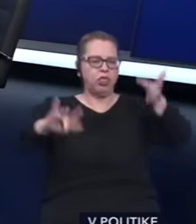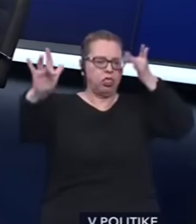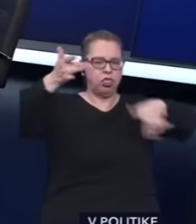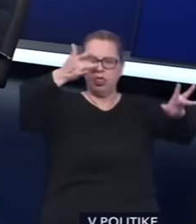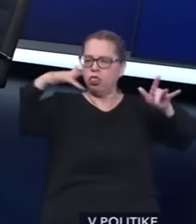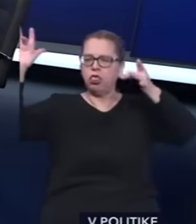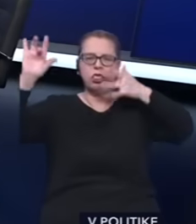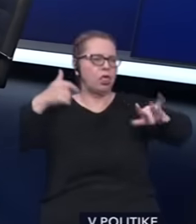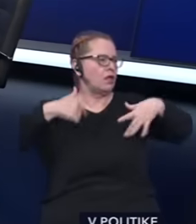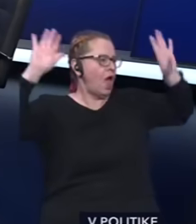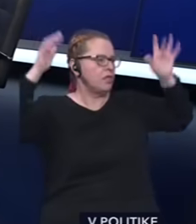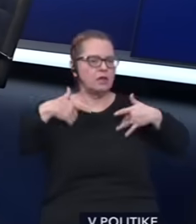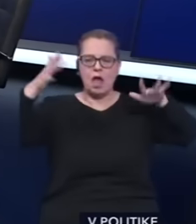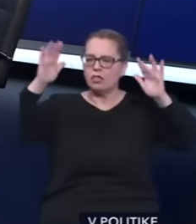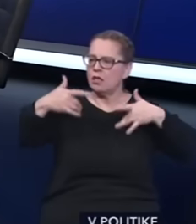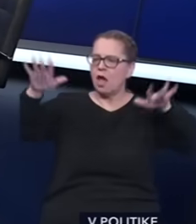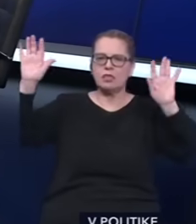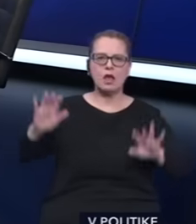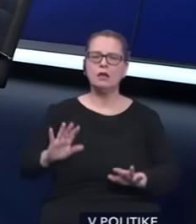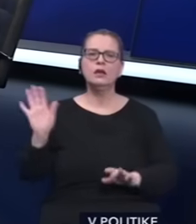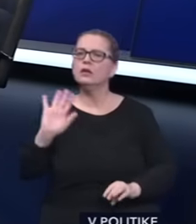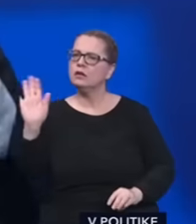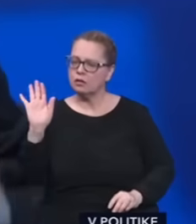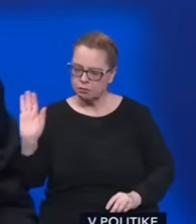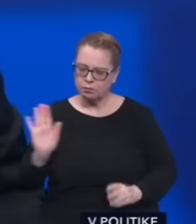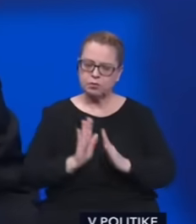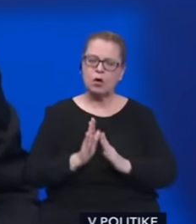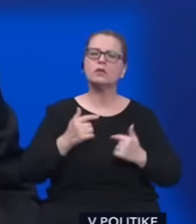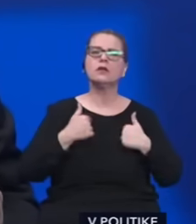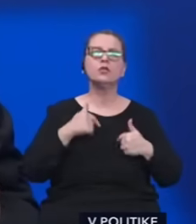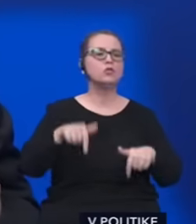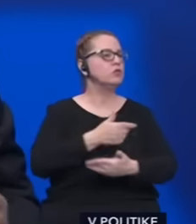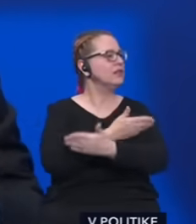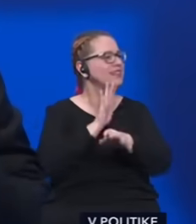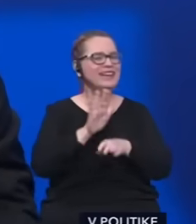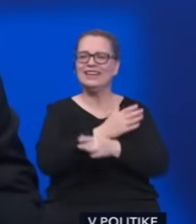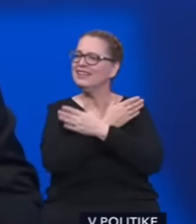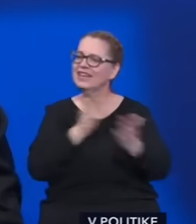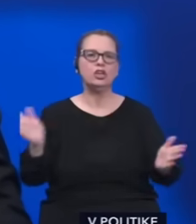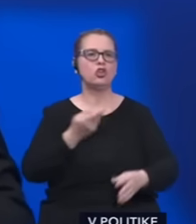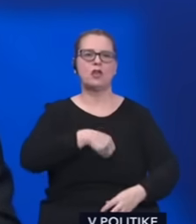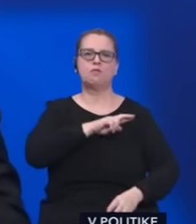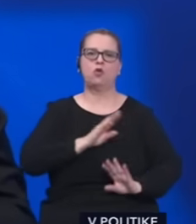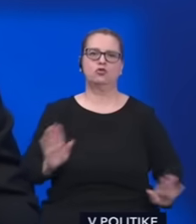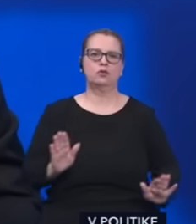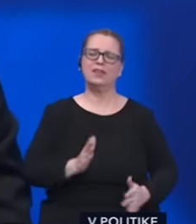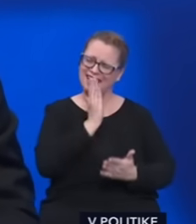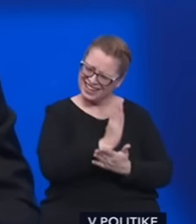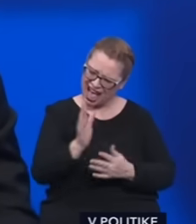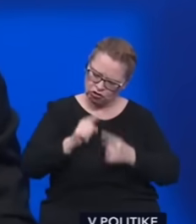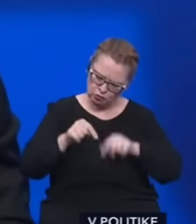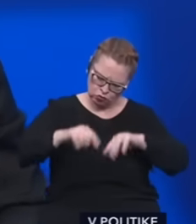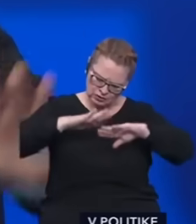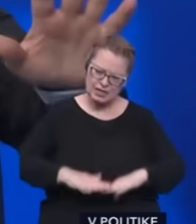prišiel. Tu nikto prišiel, za nič nezodpovedá, pán Danko. Nie, teraz nechajte mňa dopovedať. Jasne, tu nikto za nič nezodpovedá. Vždy každý politik, ktorý tu